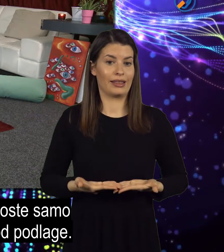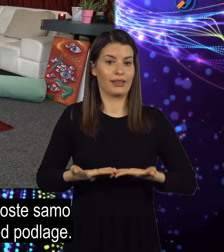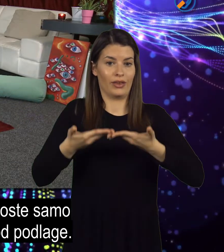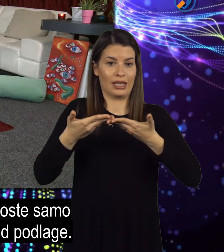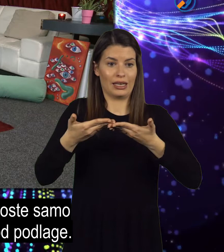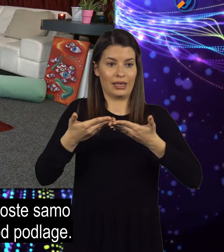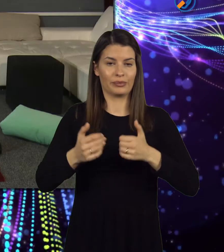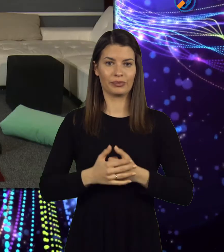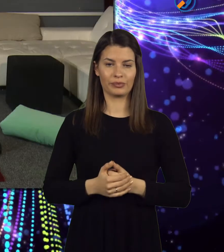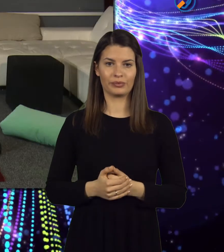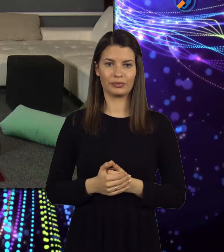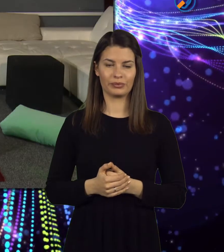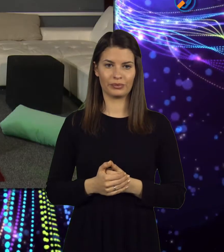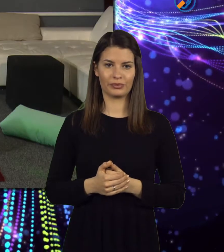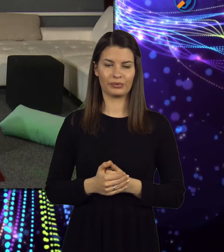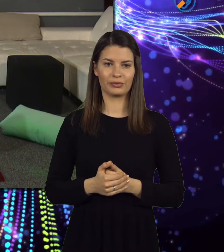od podlage.